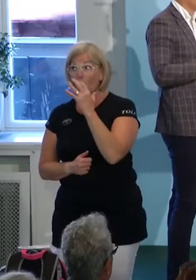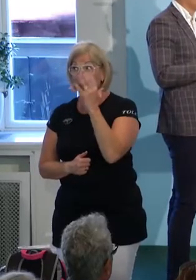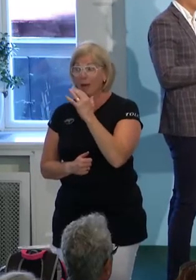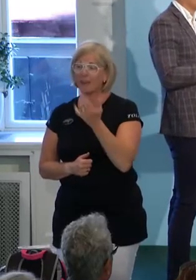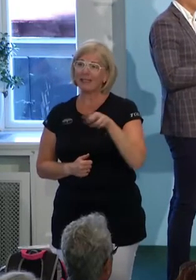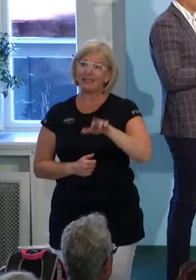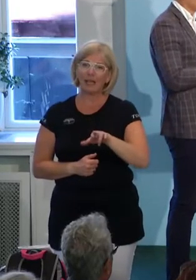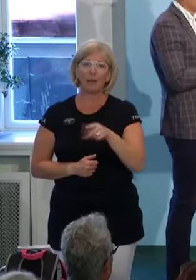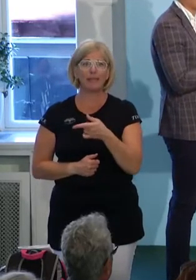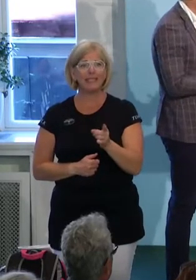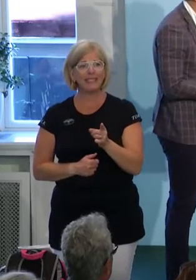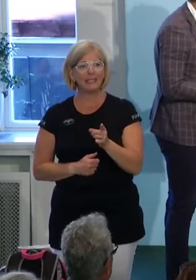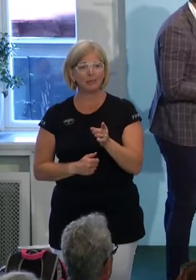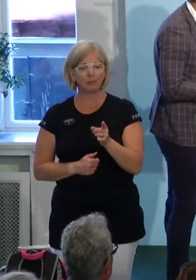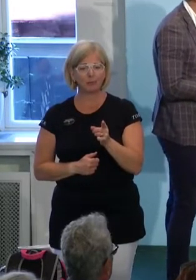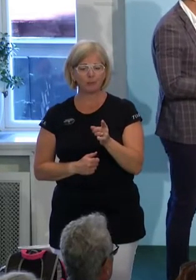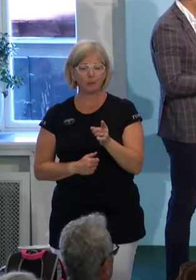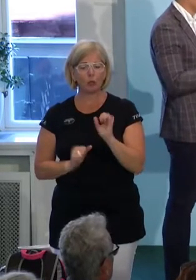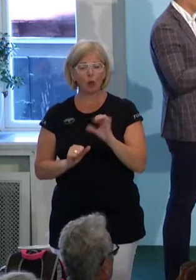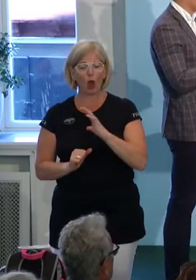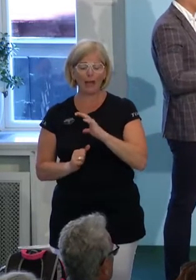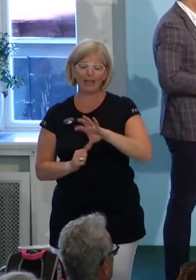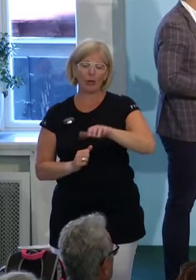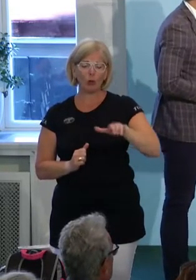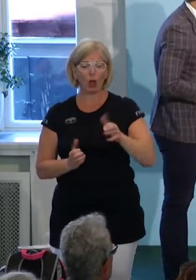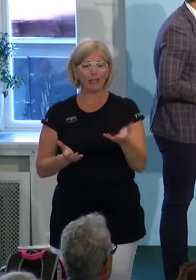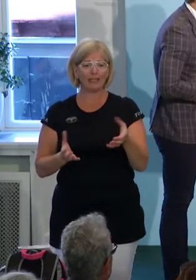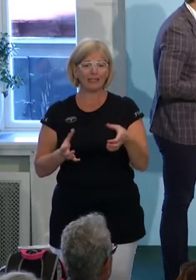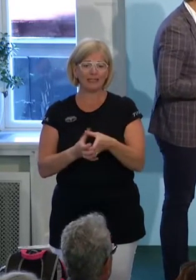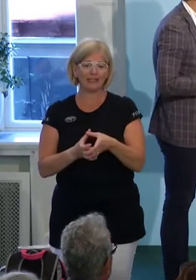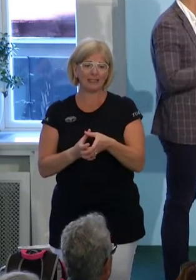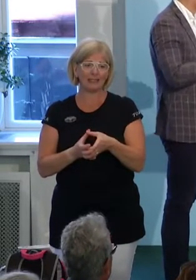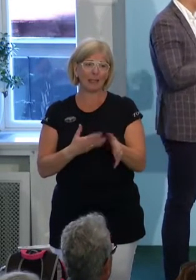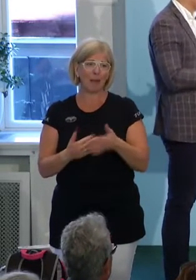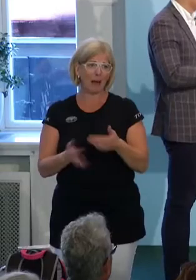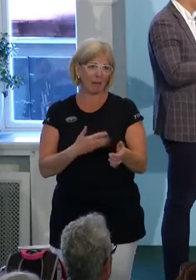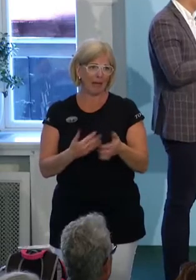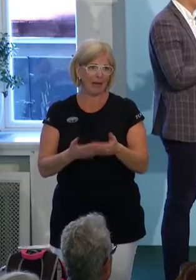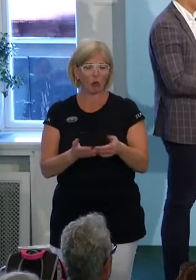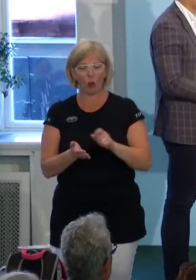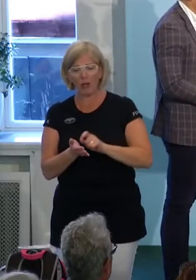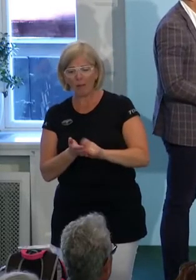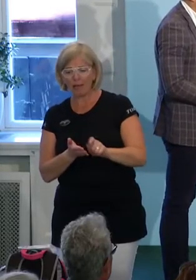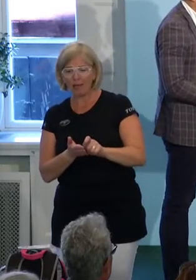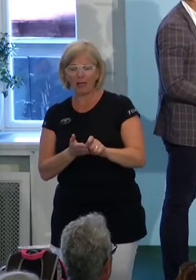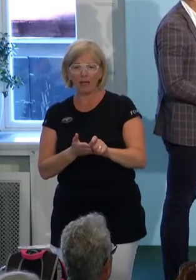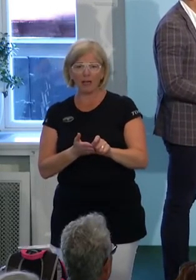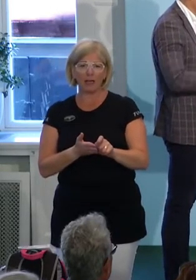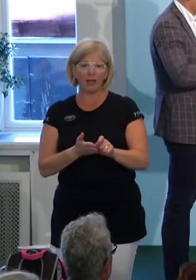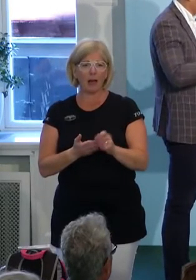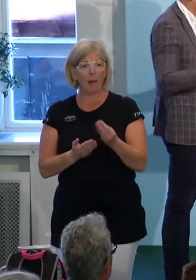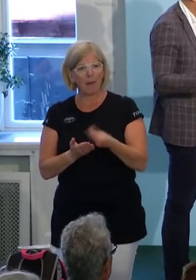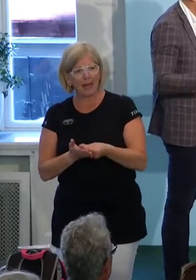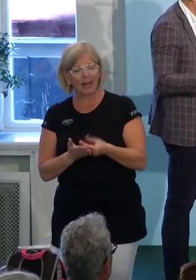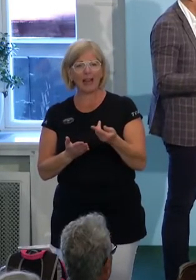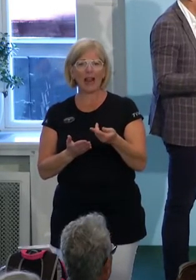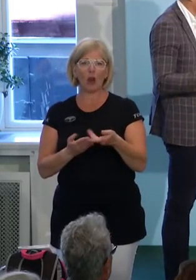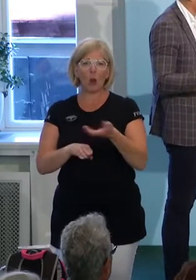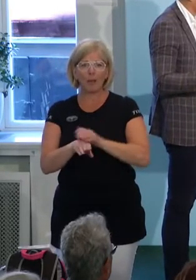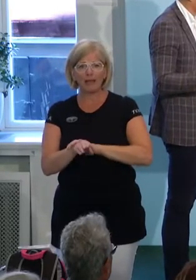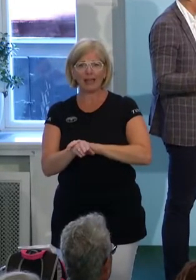att ni skulle delta i ett större regionalt samarbete där ni liksom ska kanske rapportera in eller meddela era kompetensbehov för att man ska kunna göra en